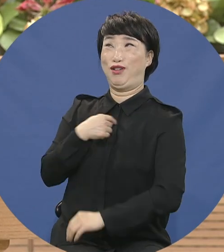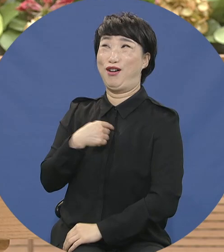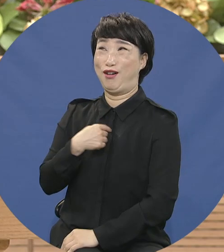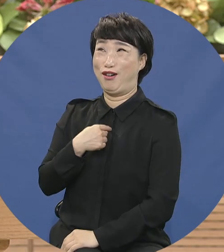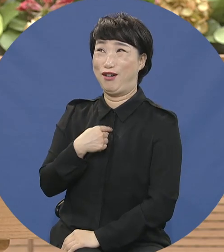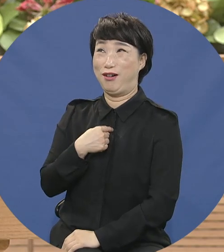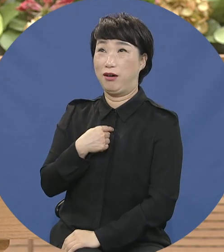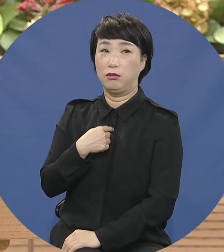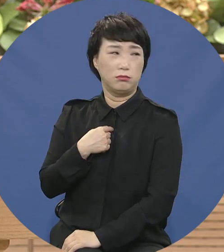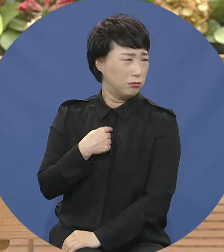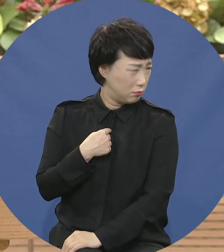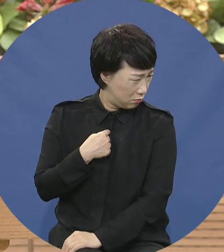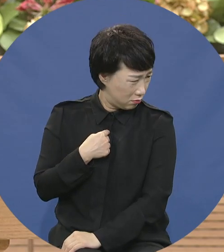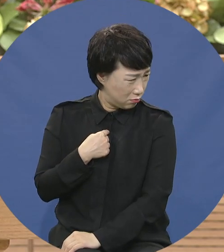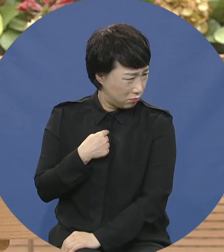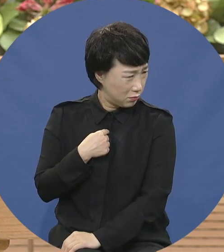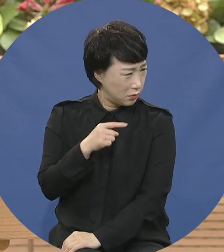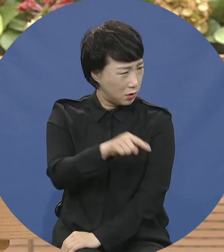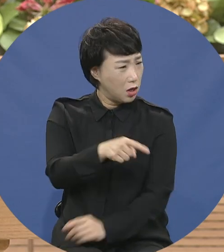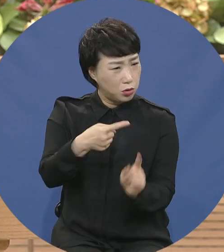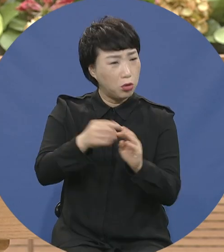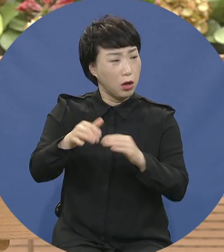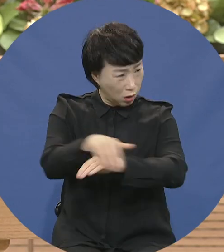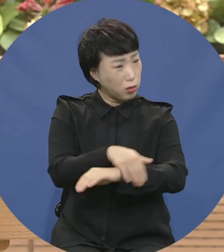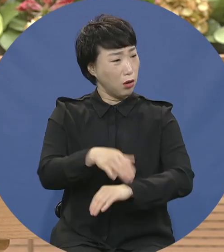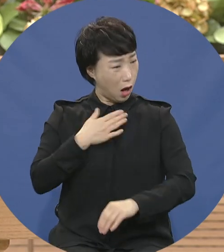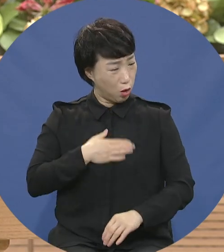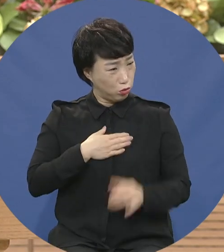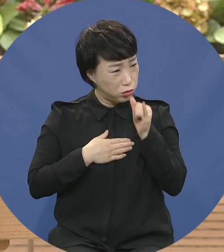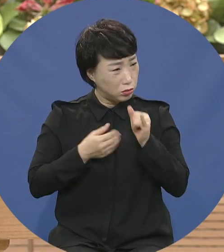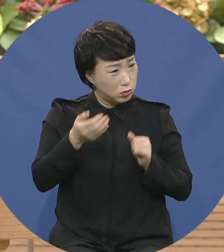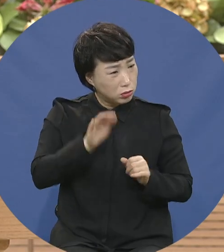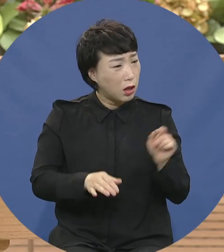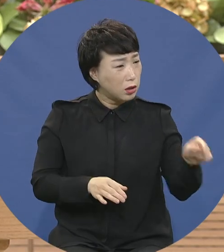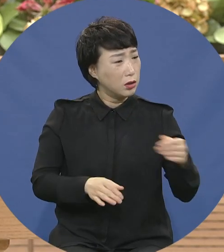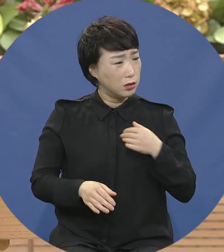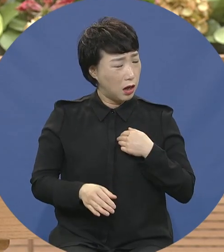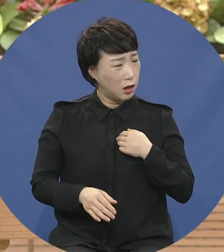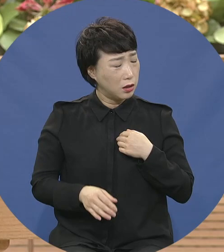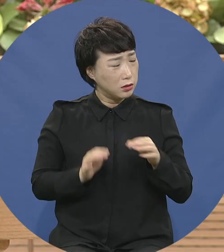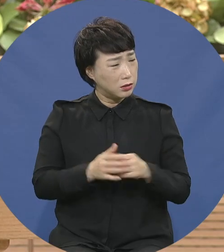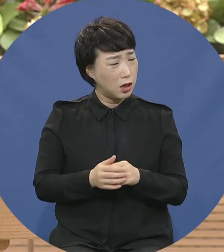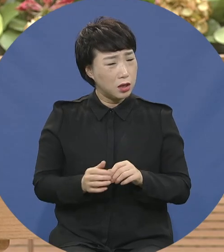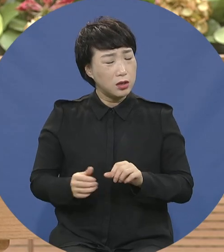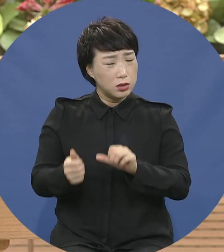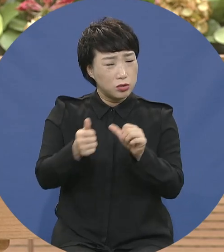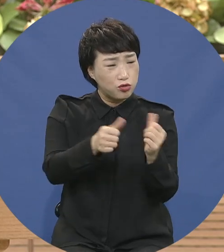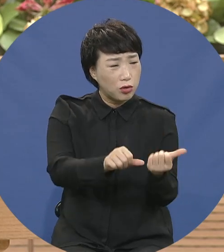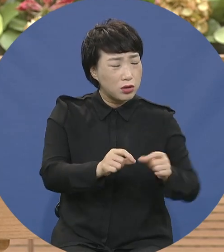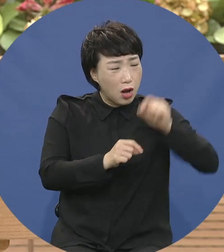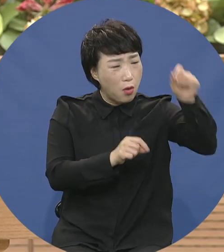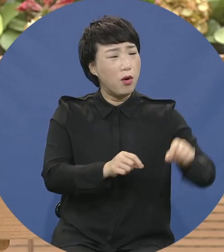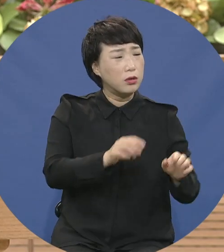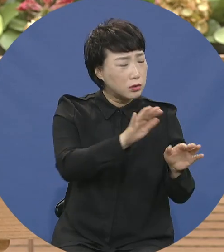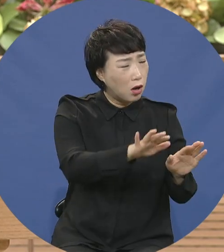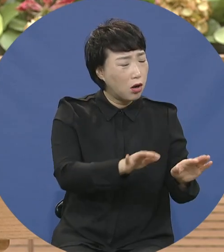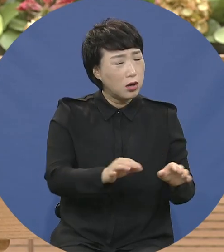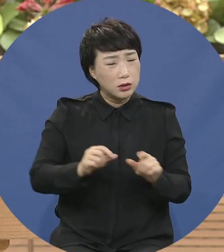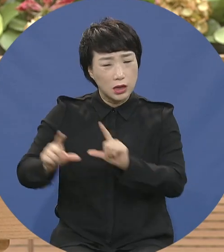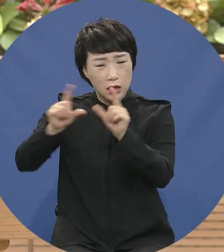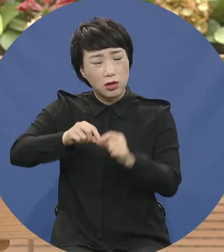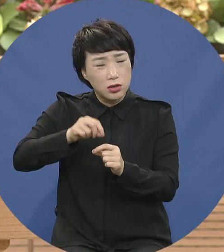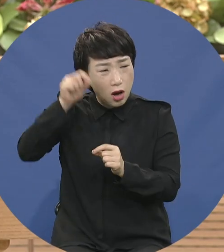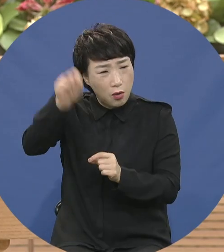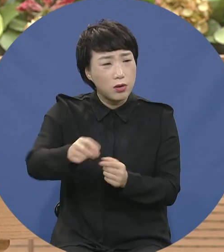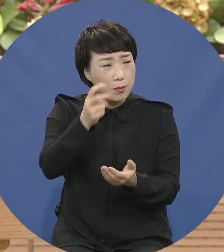다녔는데요. 너 교회 된 거 인정해. 그러나 너는 영원히 죽게 된 법에서 살게 된 법으로